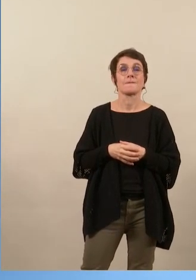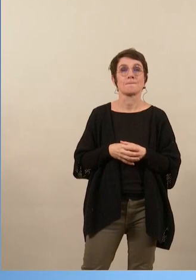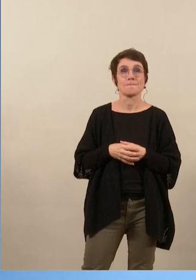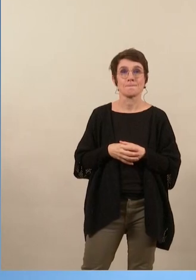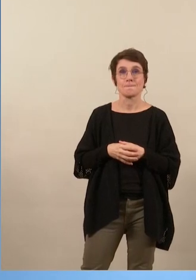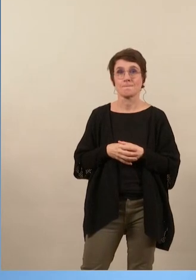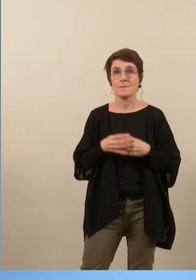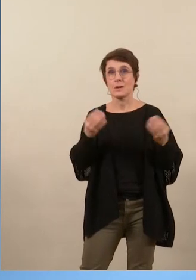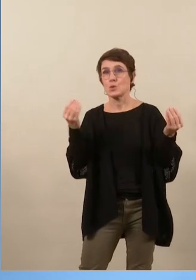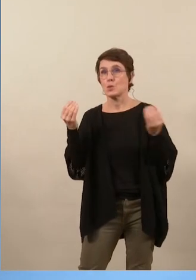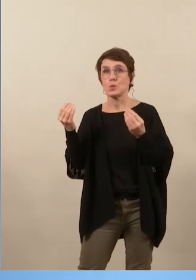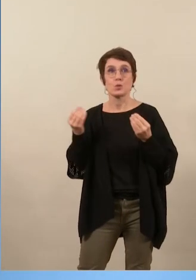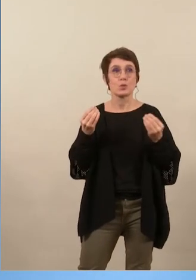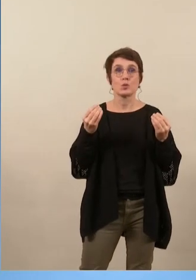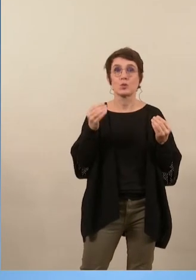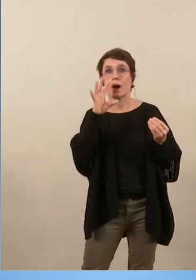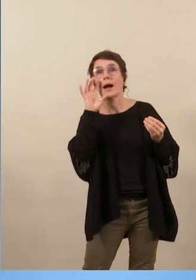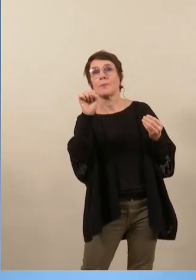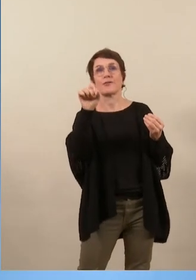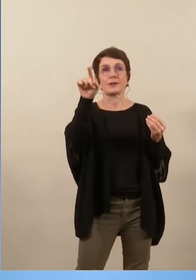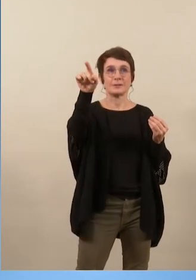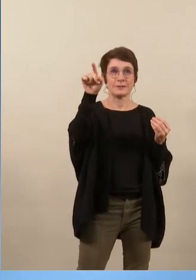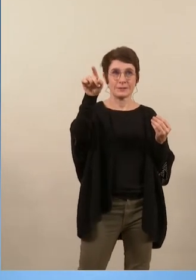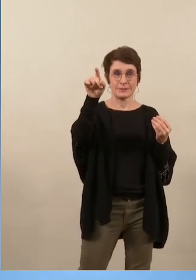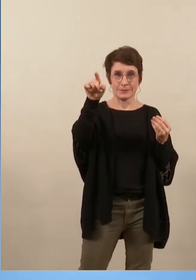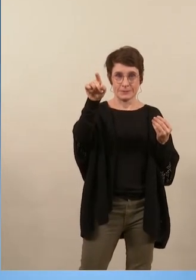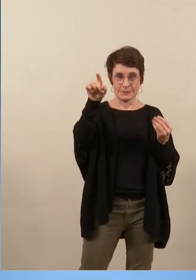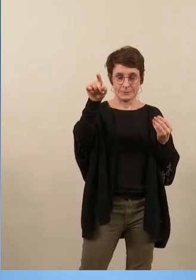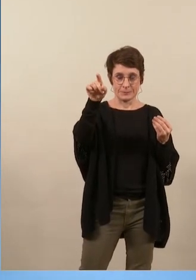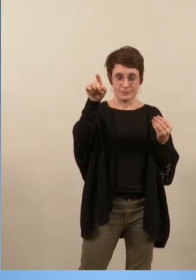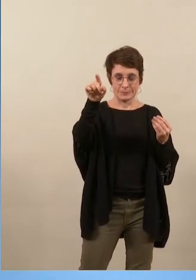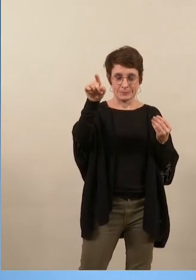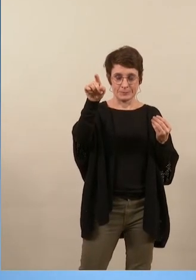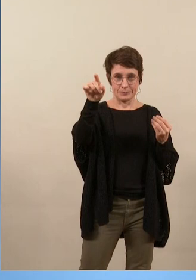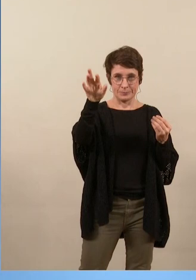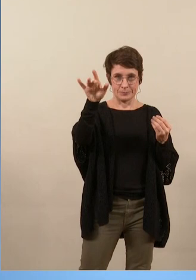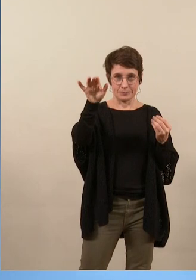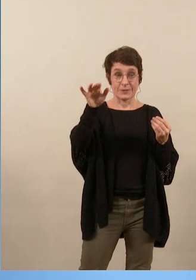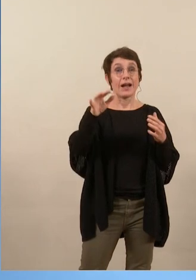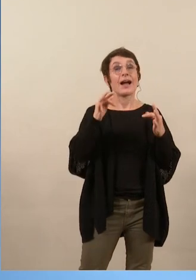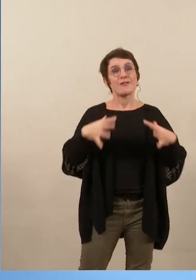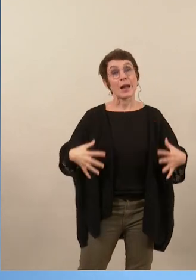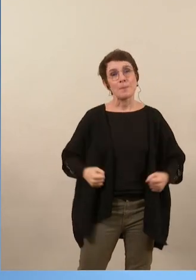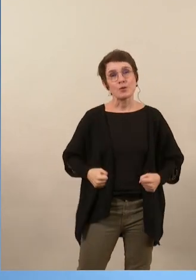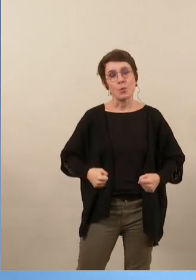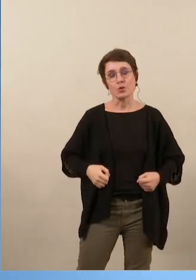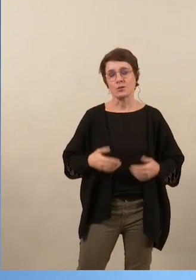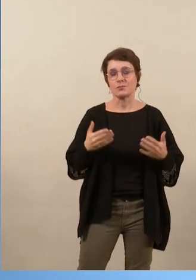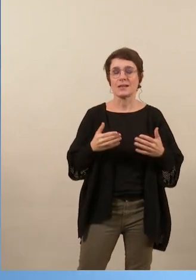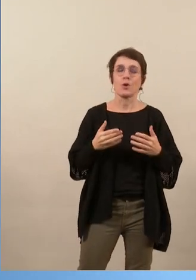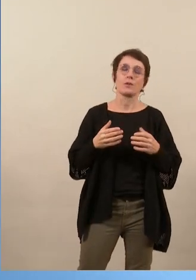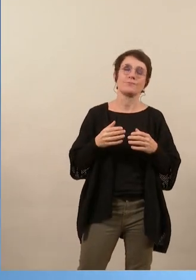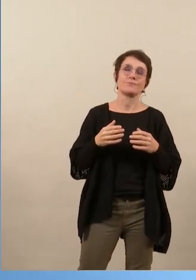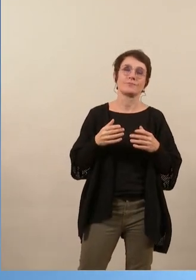en visuelam il est là-bas pour ceux qui avent pas la référence sur la ménopause c'est une émission de se newws avec